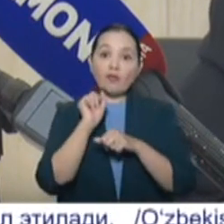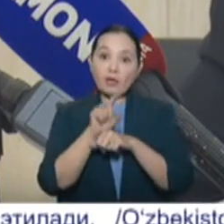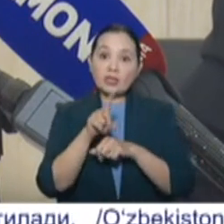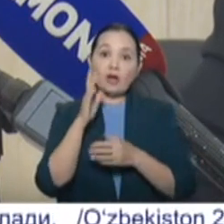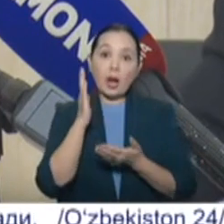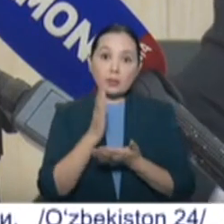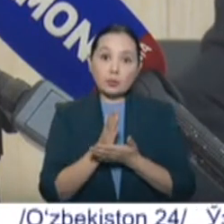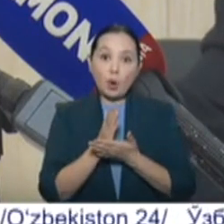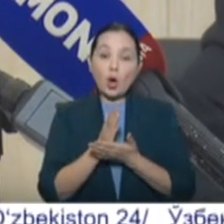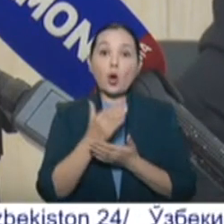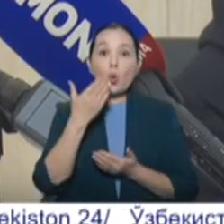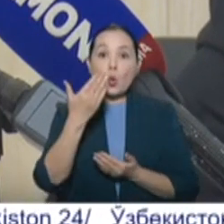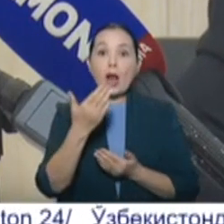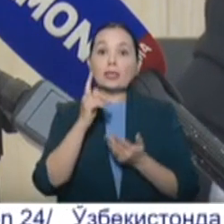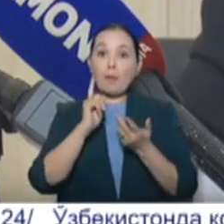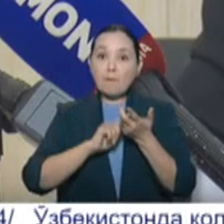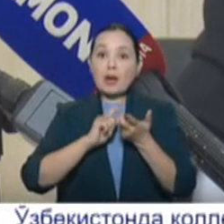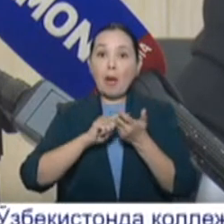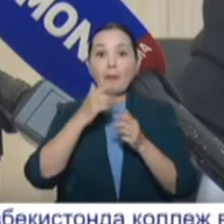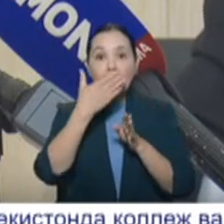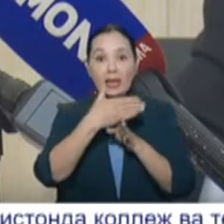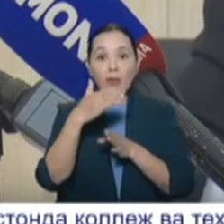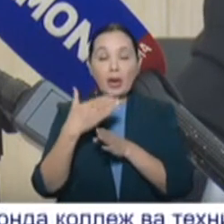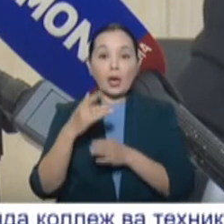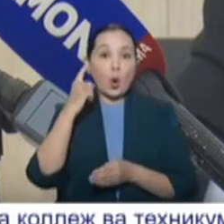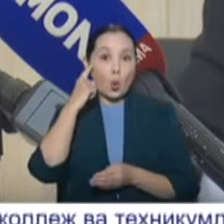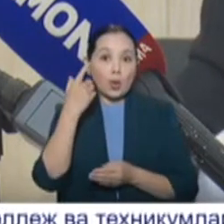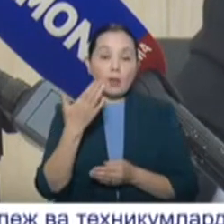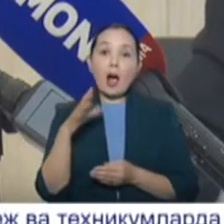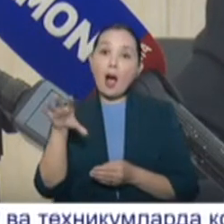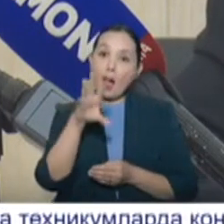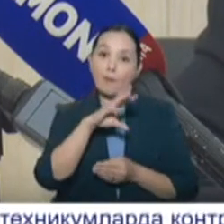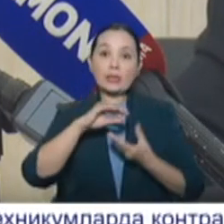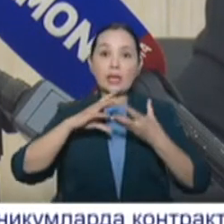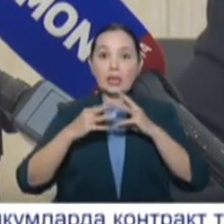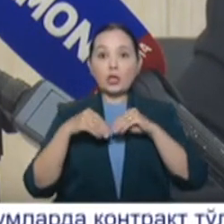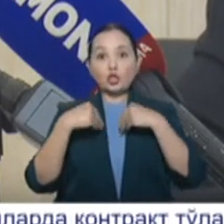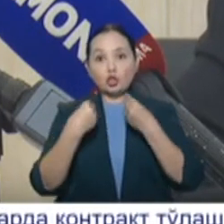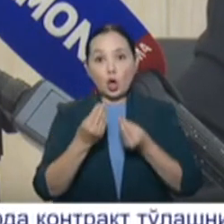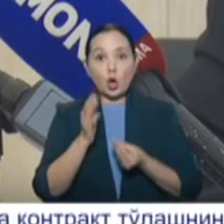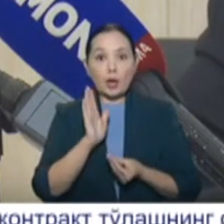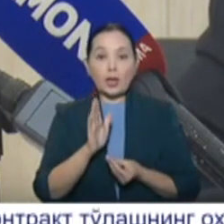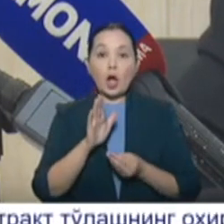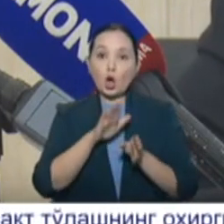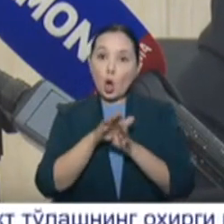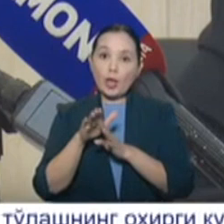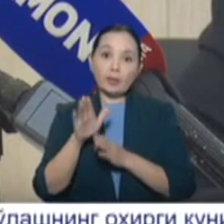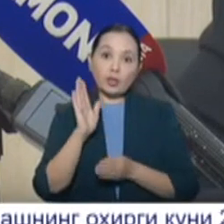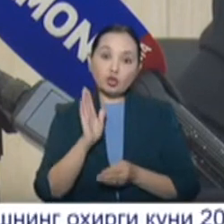bor, vazifalarimiz bor, ularni birma-bir ketma-ketlik bilan o'ylaymanki, bu hammasi natijadorligi bilan ro'yobga